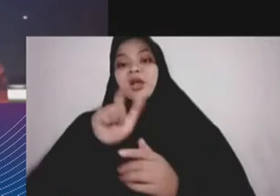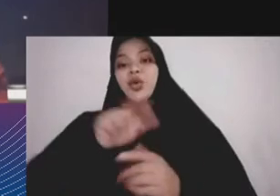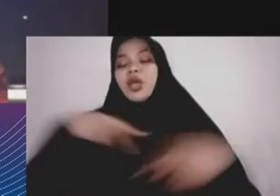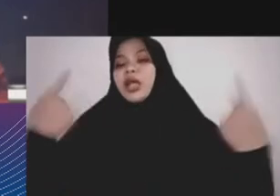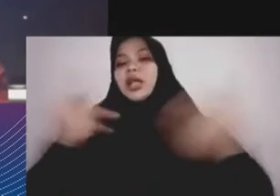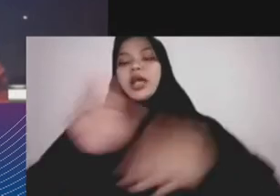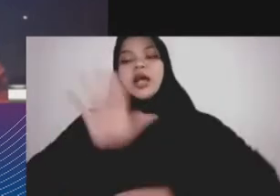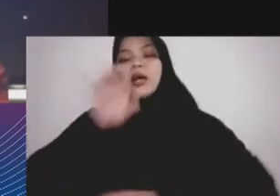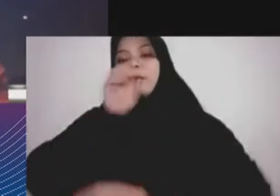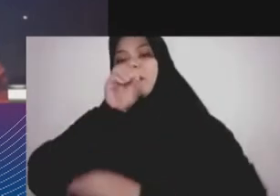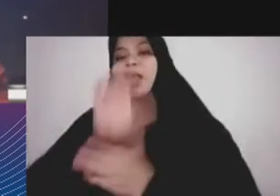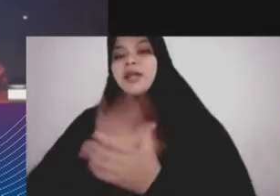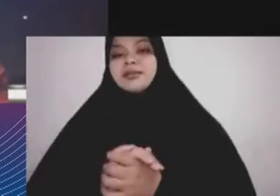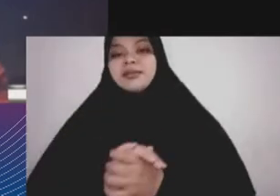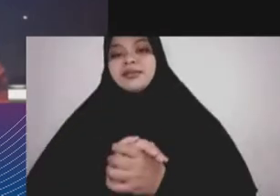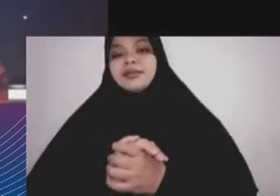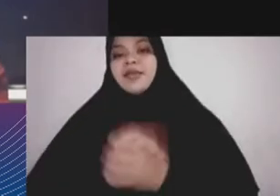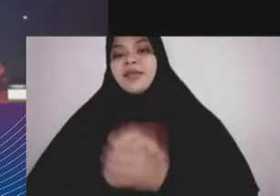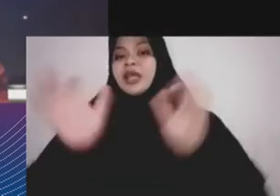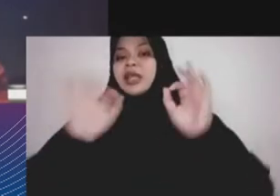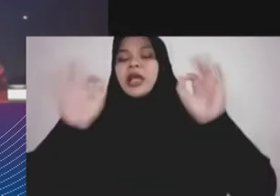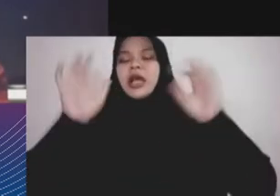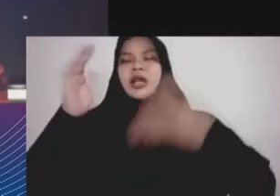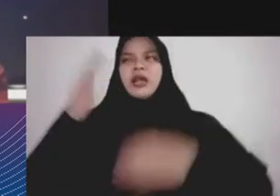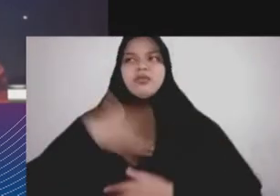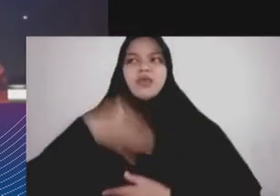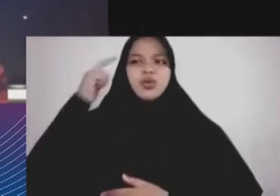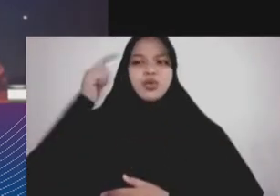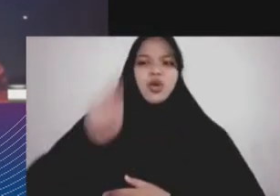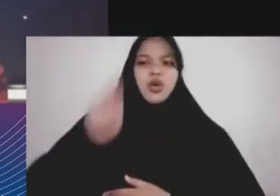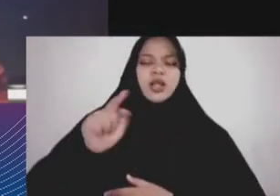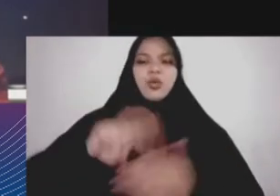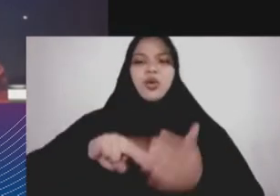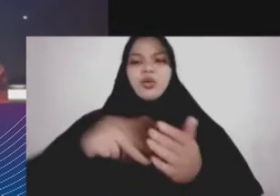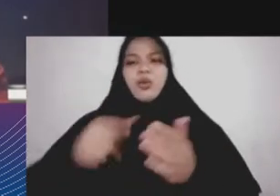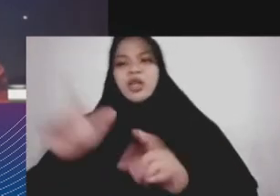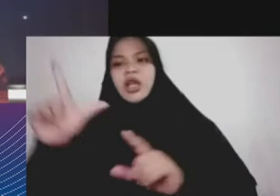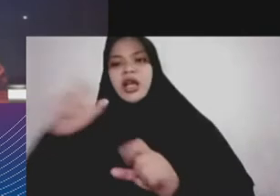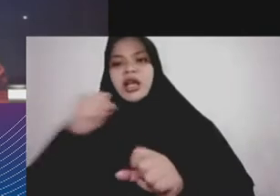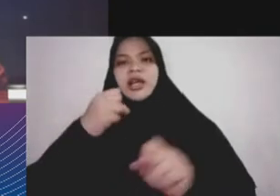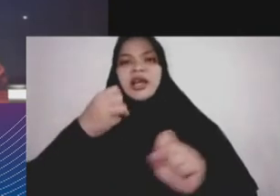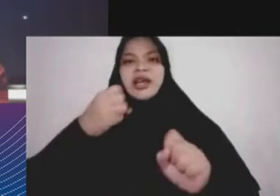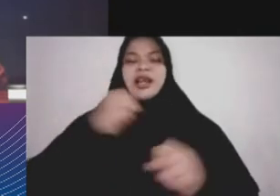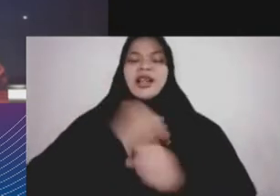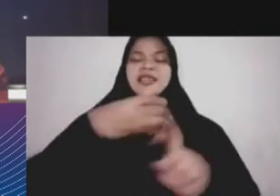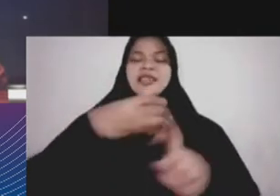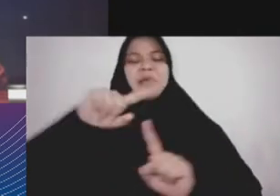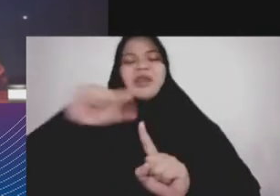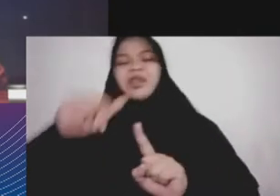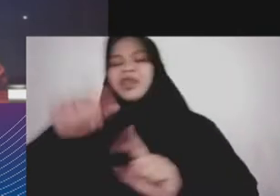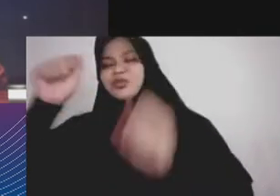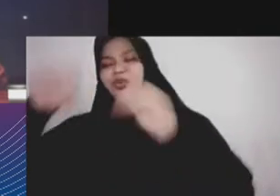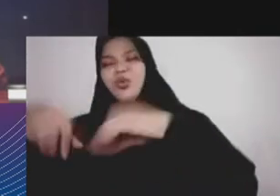lagi dan tidak akan lagi ada kecurigaan bahwa kita memproteksi LGBT and blah blah blah and stuff like that. No. This is